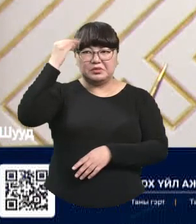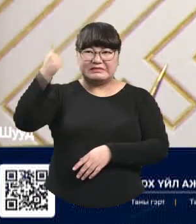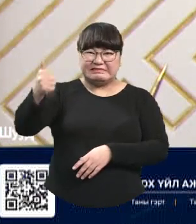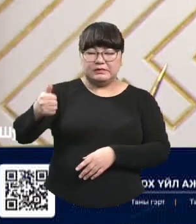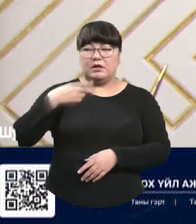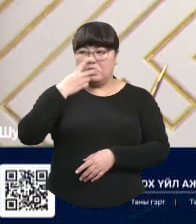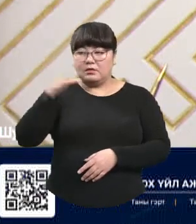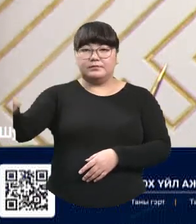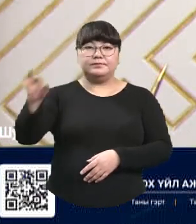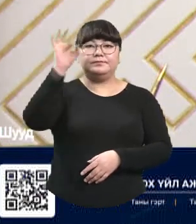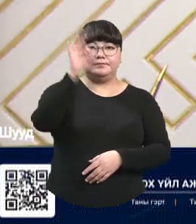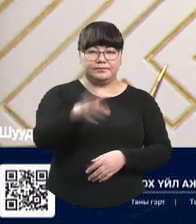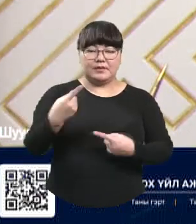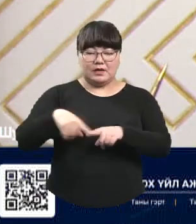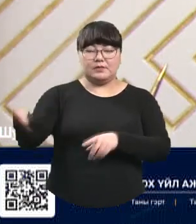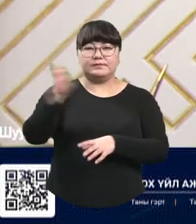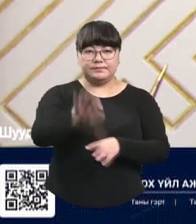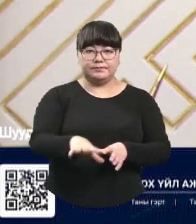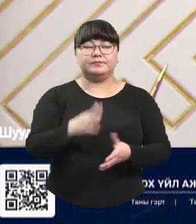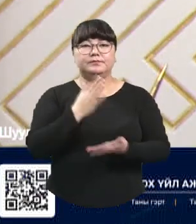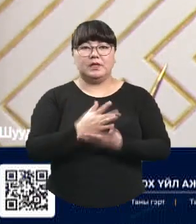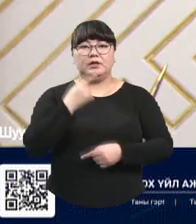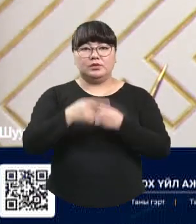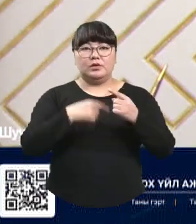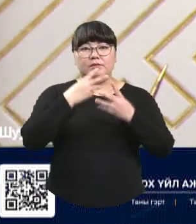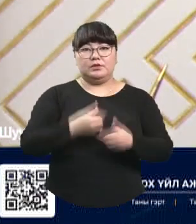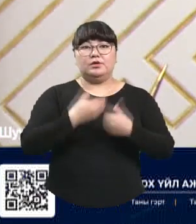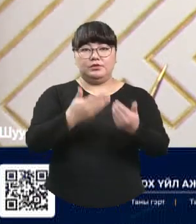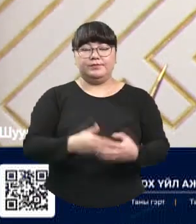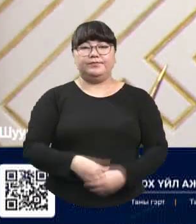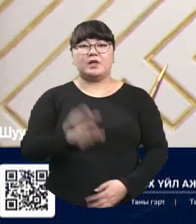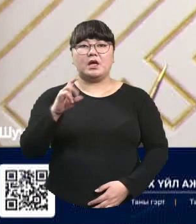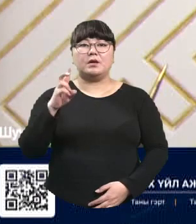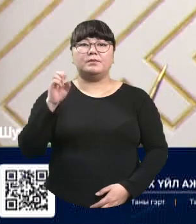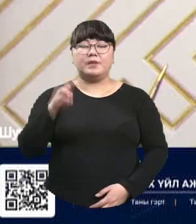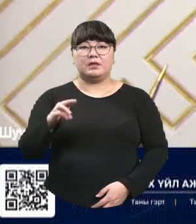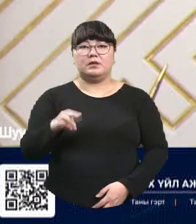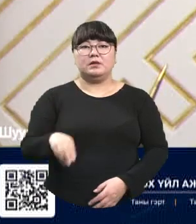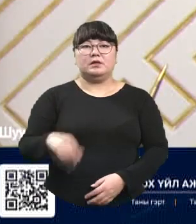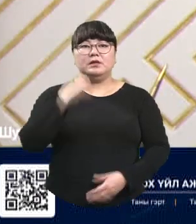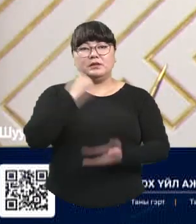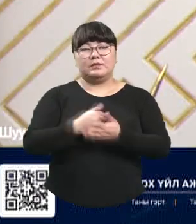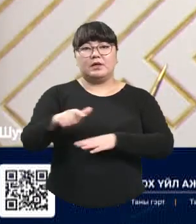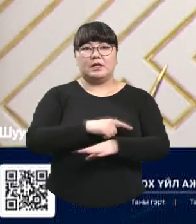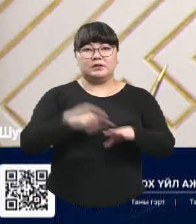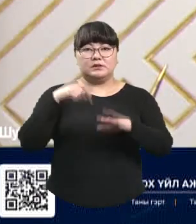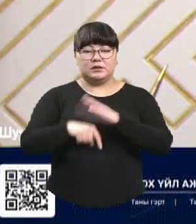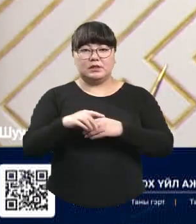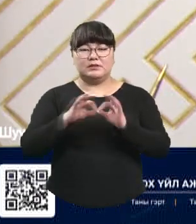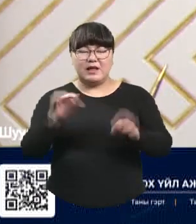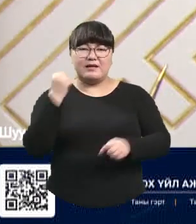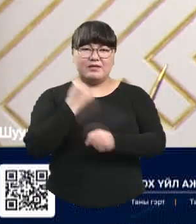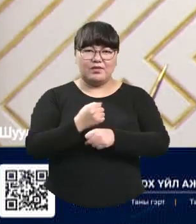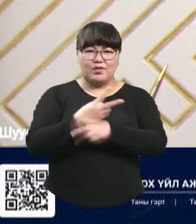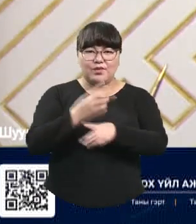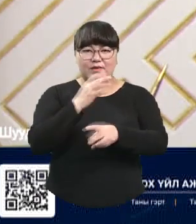туршлагыг харгалзаад мэрит зарчмаар дотроос нь ингээд томилж байгаа гэдгийг тодруулж хэлээд энх хотыг одоо энэ тамгын газрын галт тооны ажил хуулийн